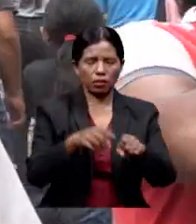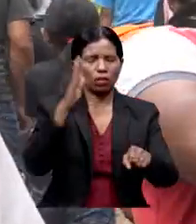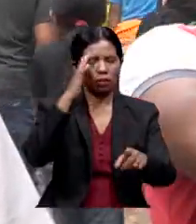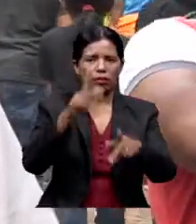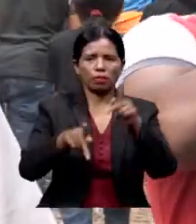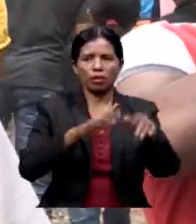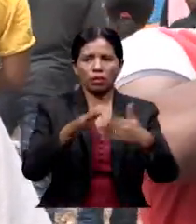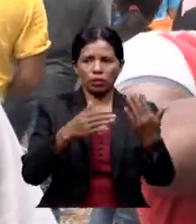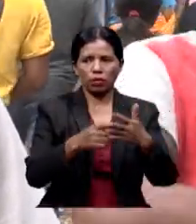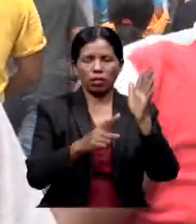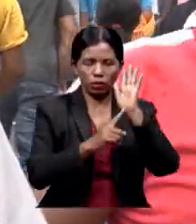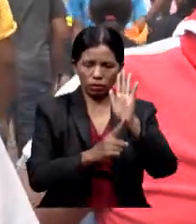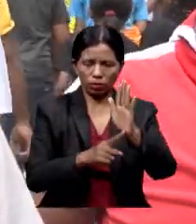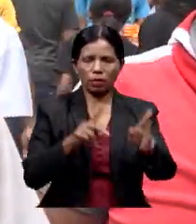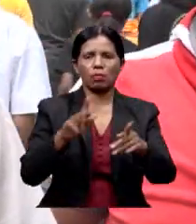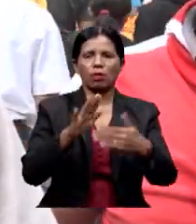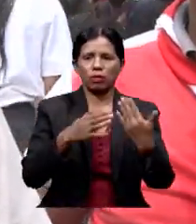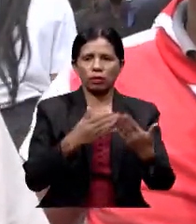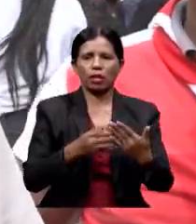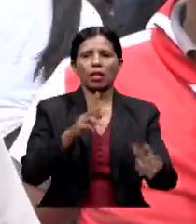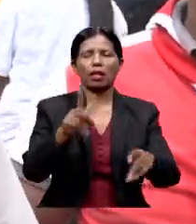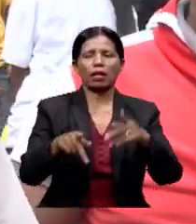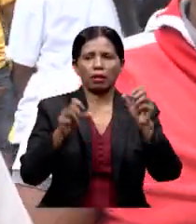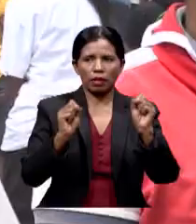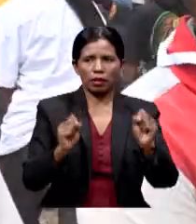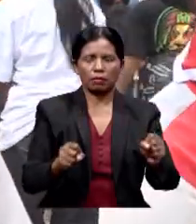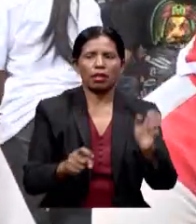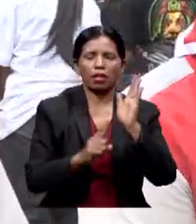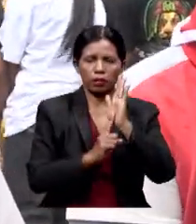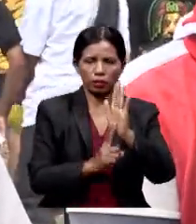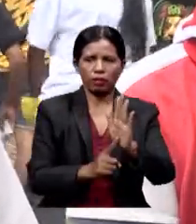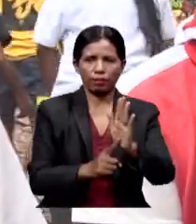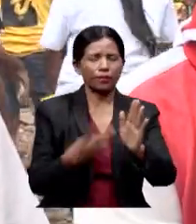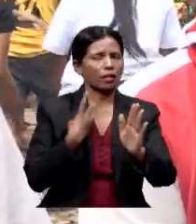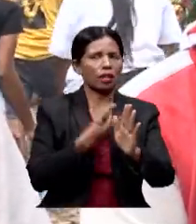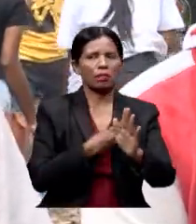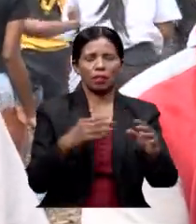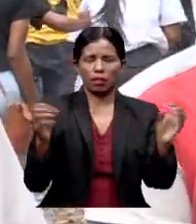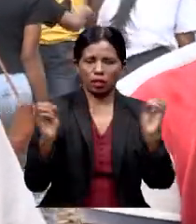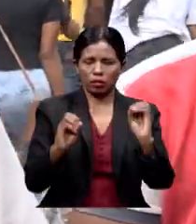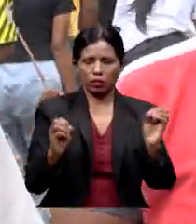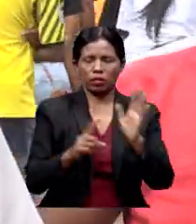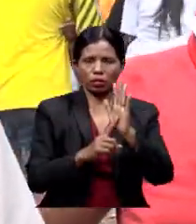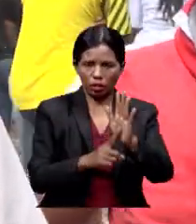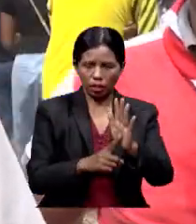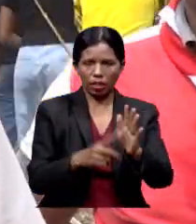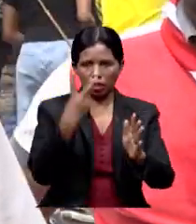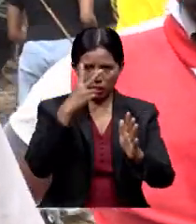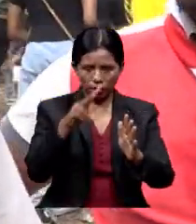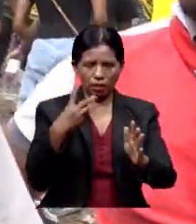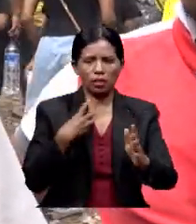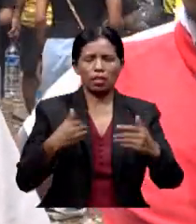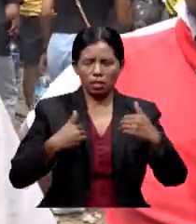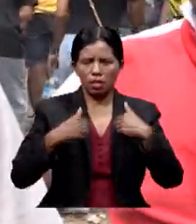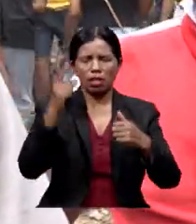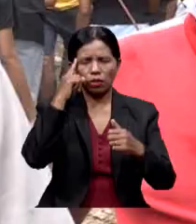bocer fosaitan hame edian sane ne. Ema bele inspira, ami laos inspirador, mai be, pel menos hari hansani ita he konsensi